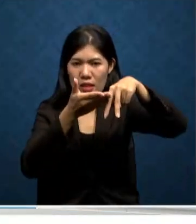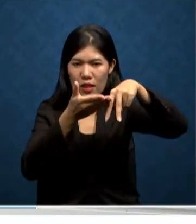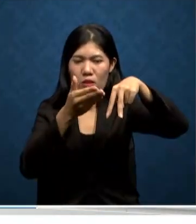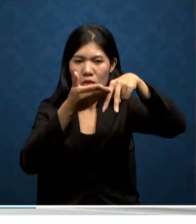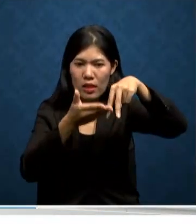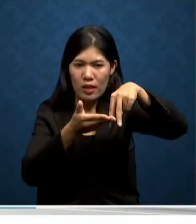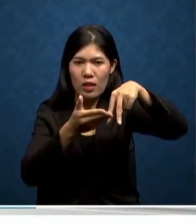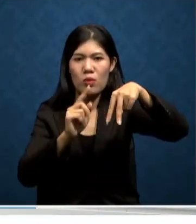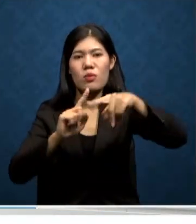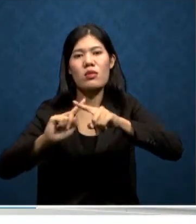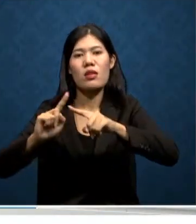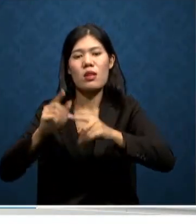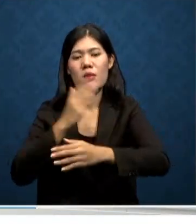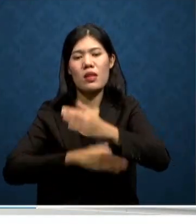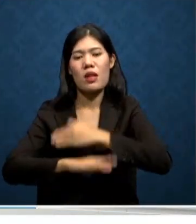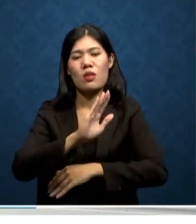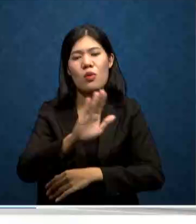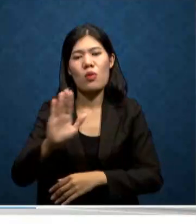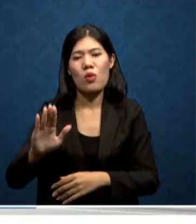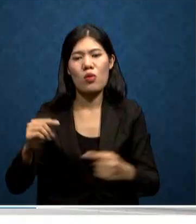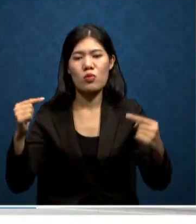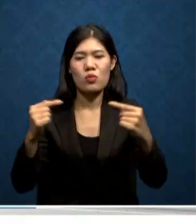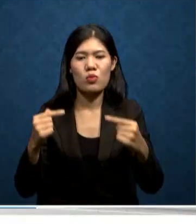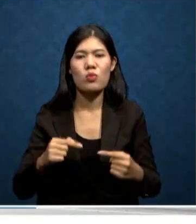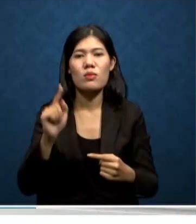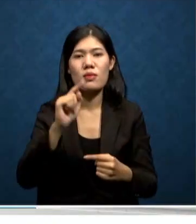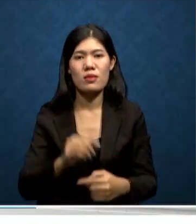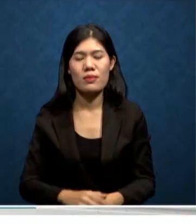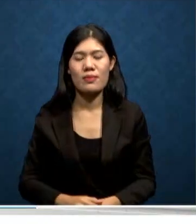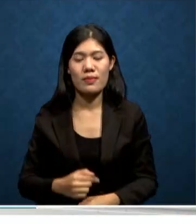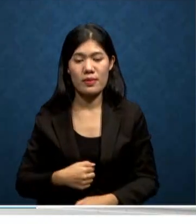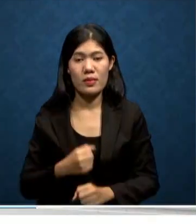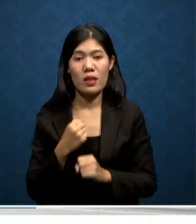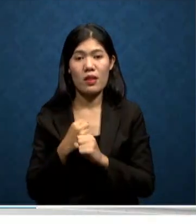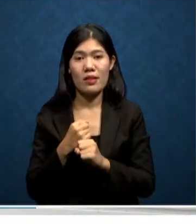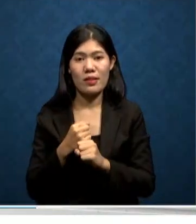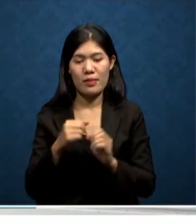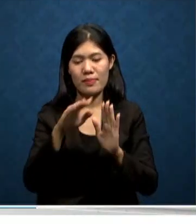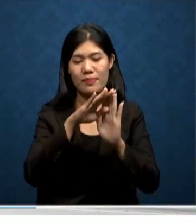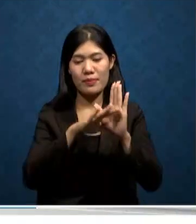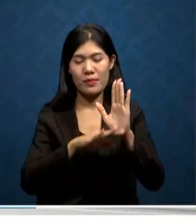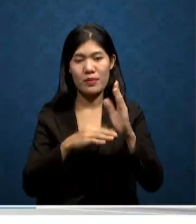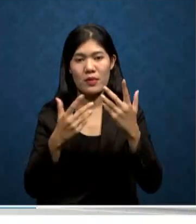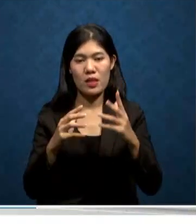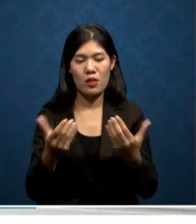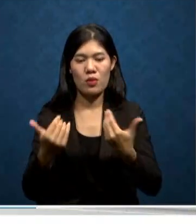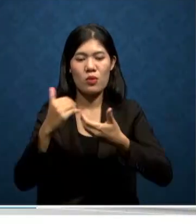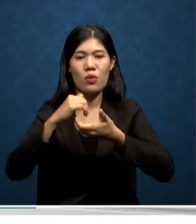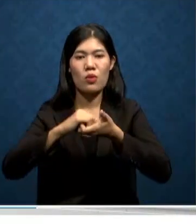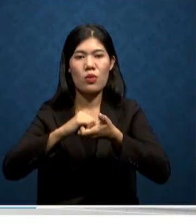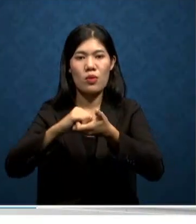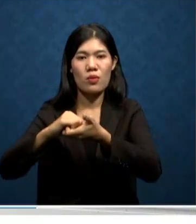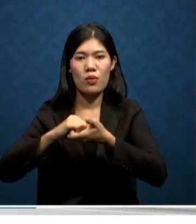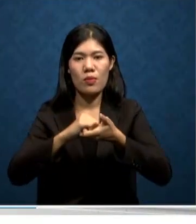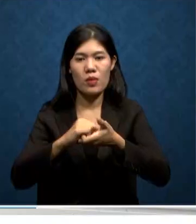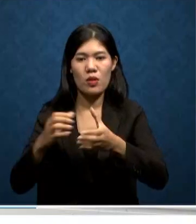ความพิการของพี่น้องก็ปรากฏว่าเราก็ได้ดำเนินการนะครับโดยเอ่อความร่วมมือระหว่างกรม